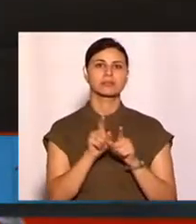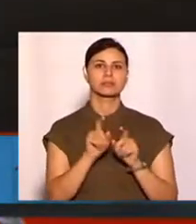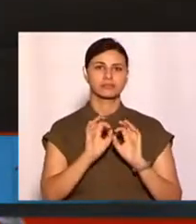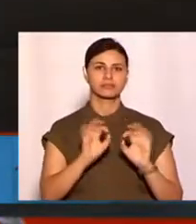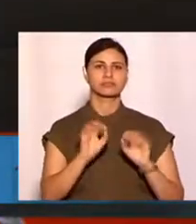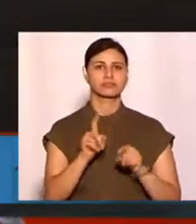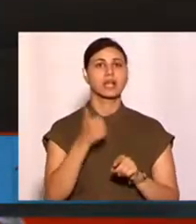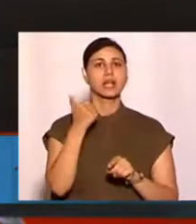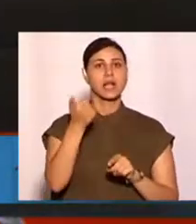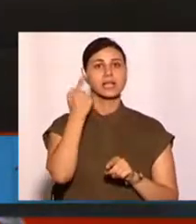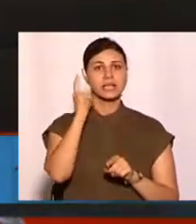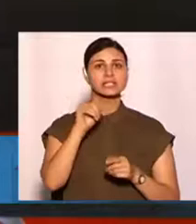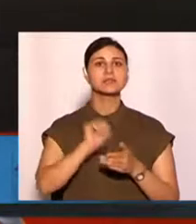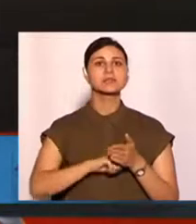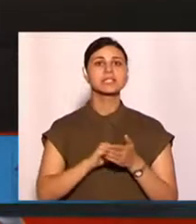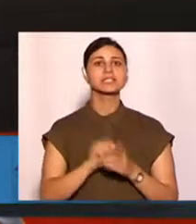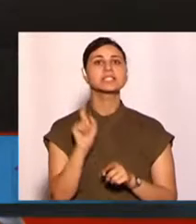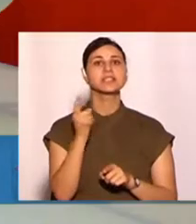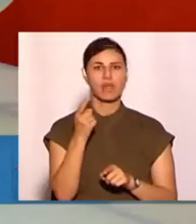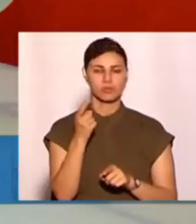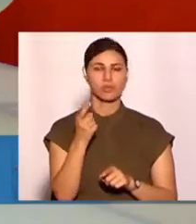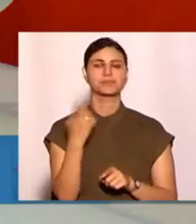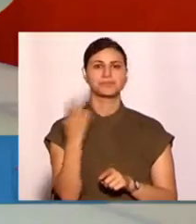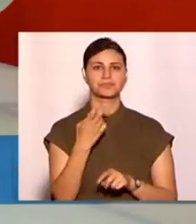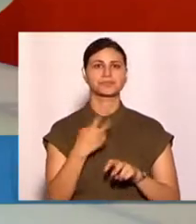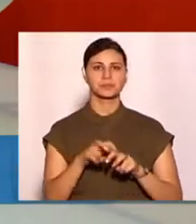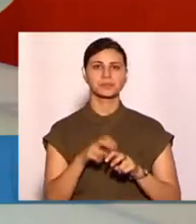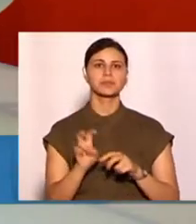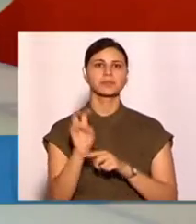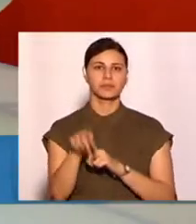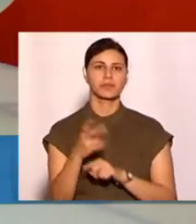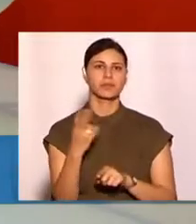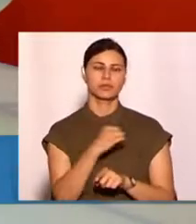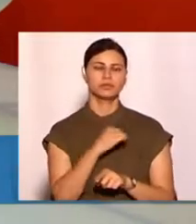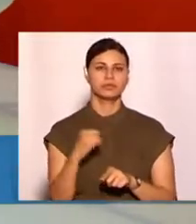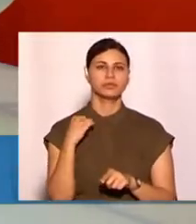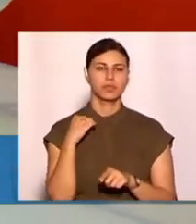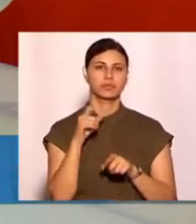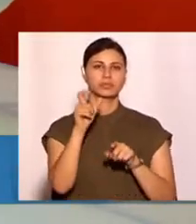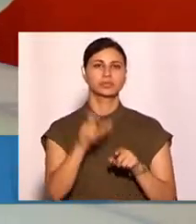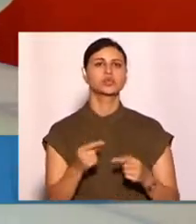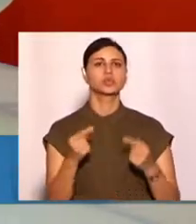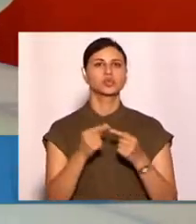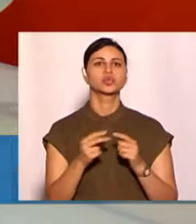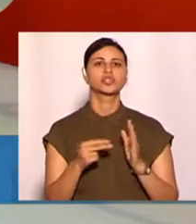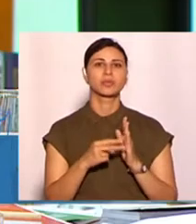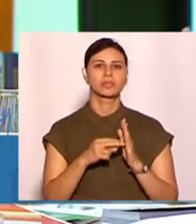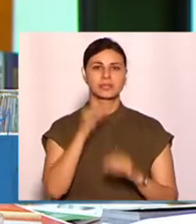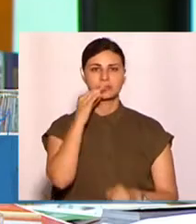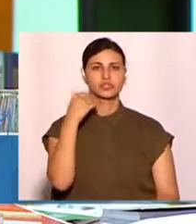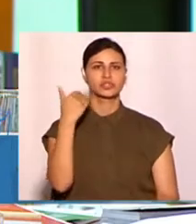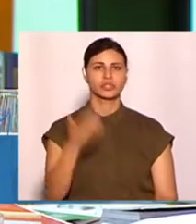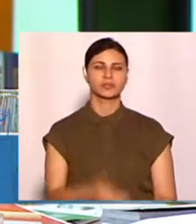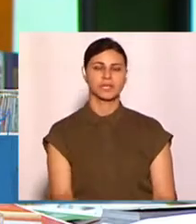იცით მიზეზი ამ კაფსულის და ამ წარმონაქმნის. და ტაქტიკის არჩევაც ხდება ხოლმე სწორედ იმ მდგომარეობის ზუსტი შეფასების შემდეგ. ჩვენ